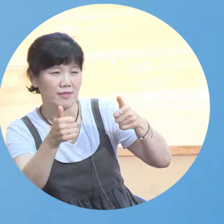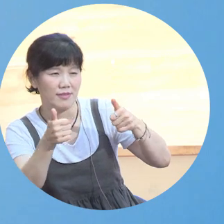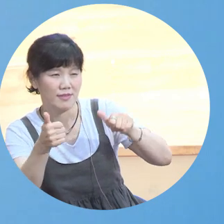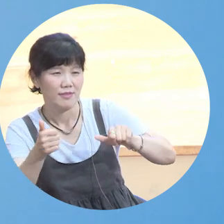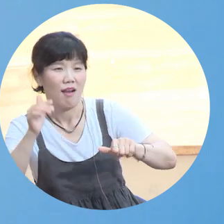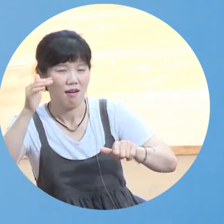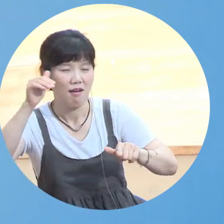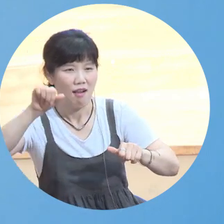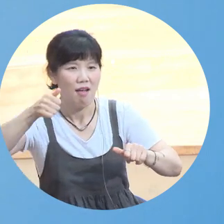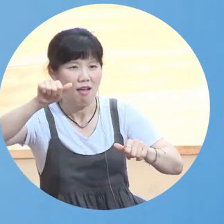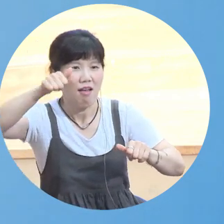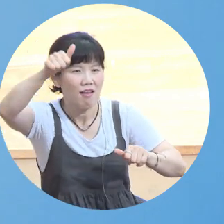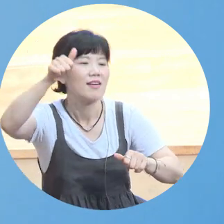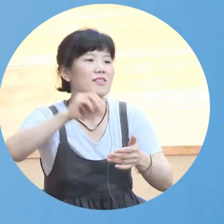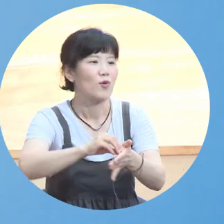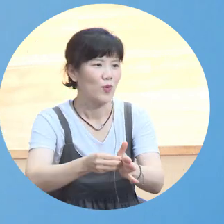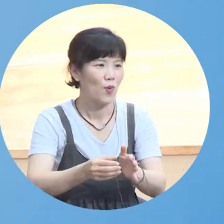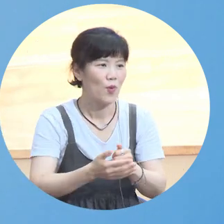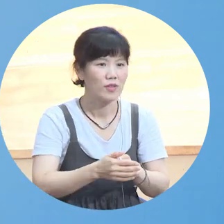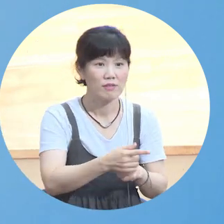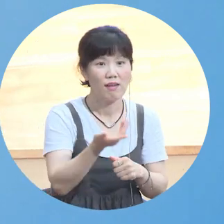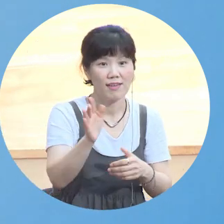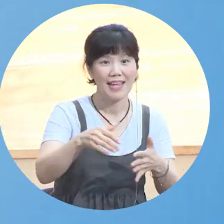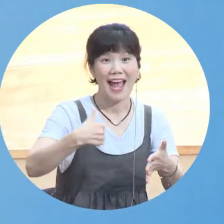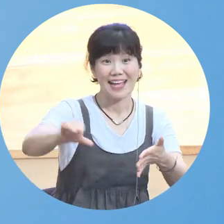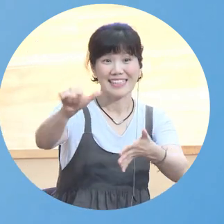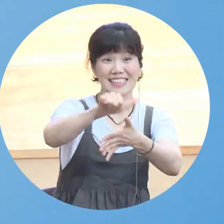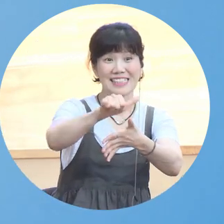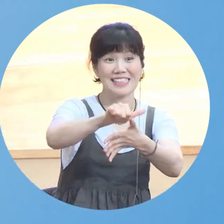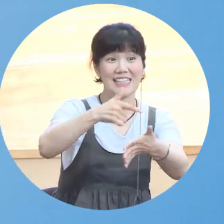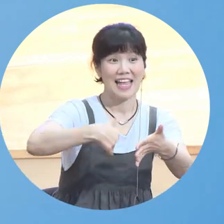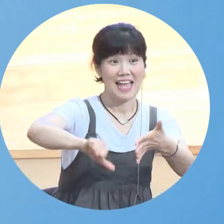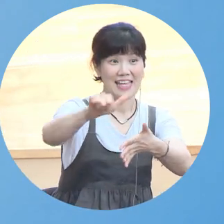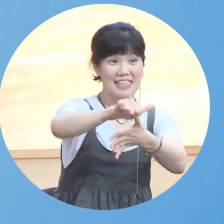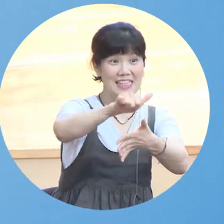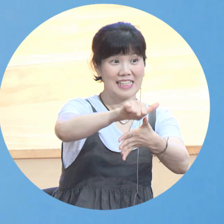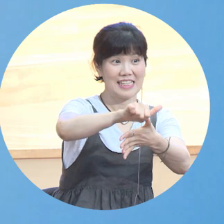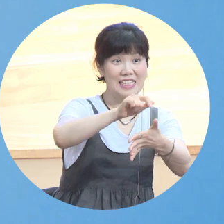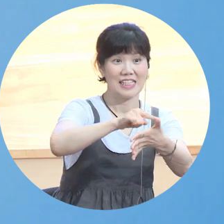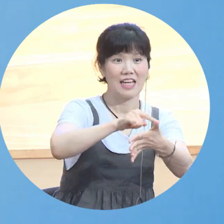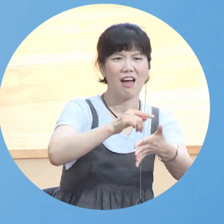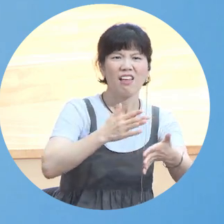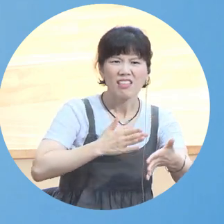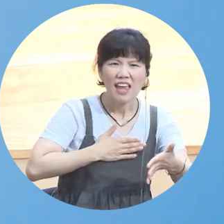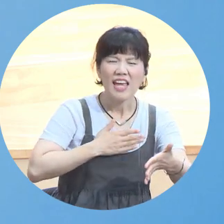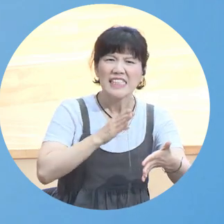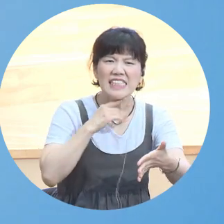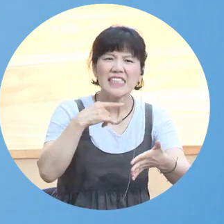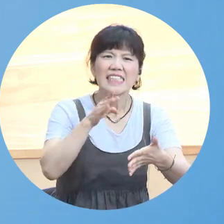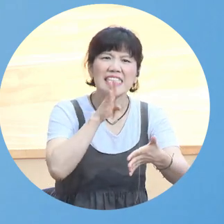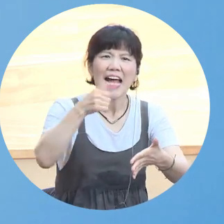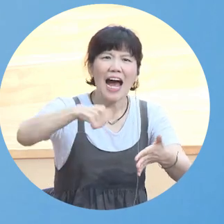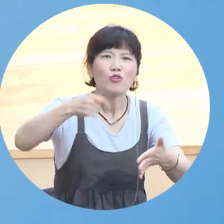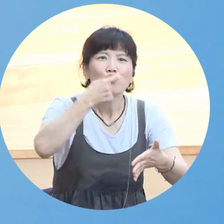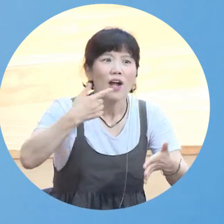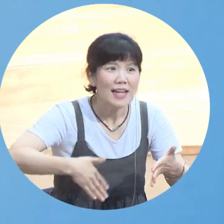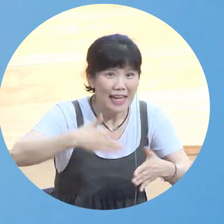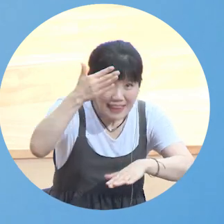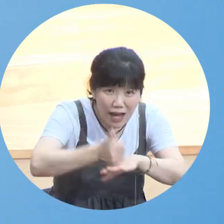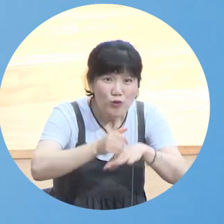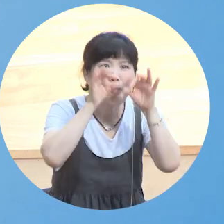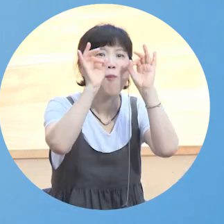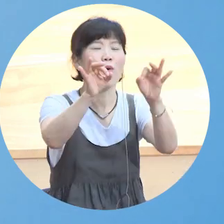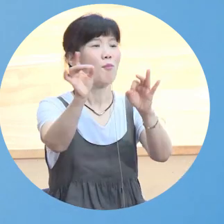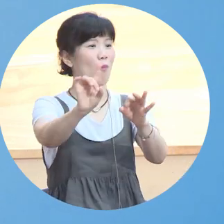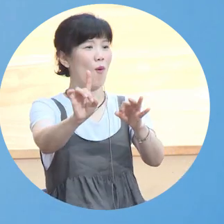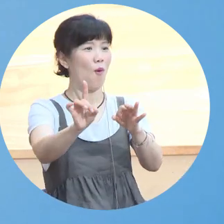근데 큰아들 1 나기가 있는데 2i 일 아기가 자기 친 아들인 줄 알고 있었는데 나중에 알고 보니까 사랑하는